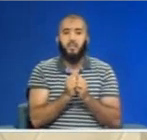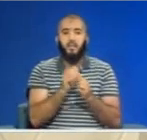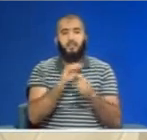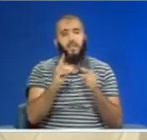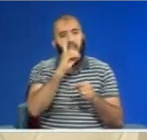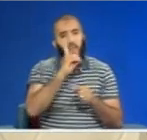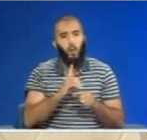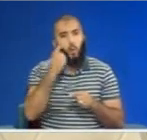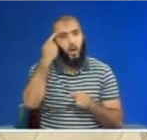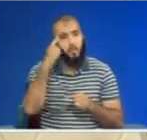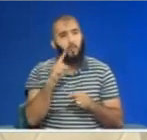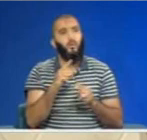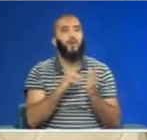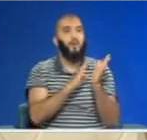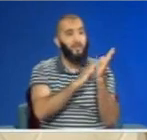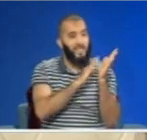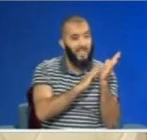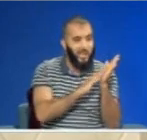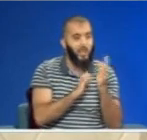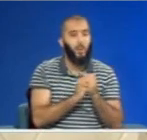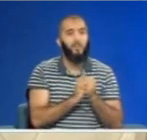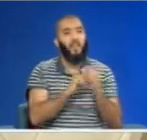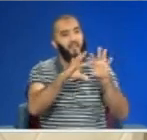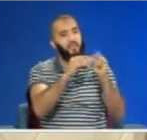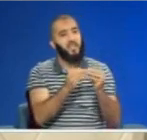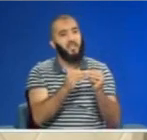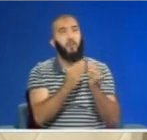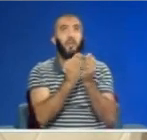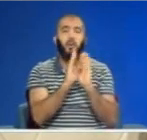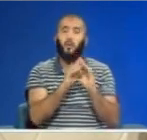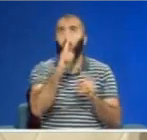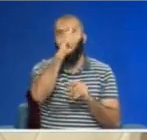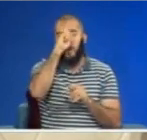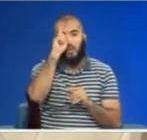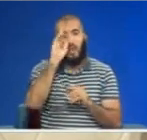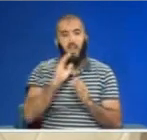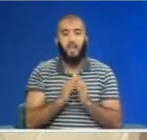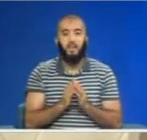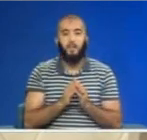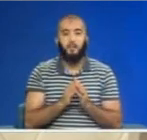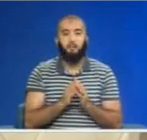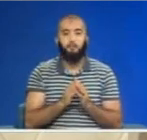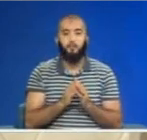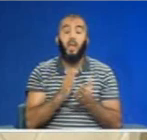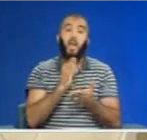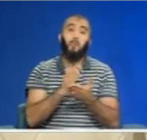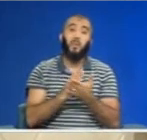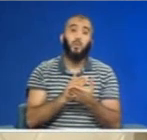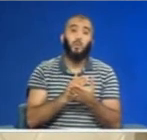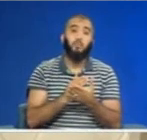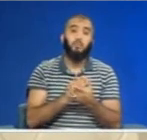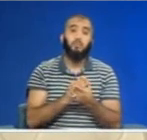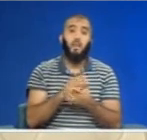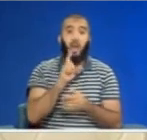نتاع التهنئة والتمني بالنجاح إن شاء الله، وربي يوفق. الله يوفق. هذا بالنسبة لأن والحديث